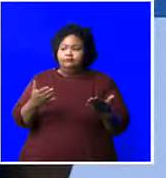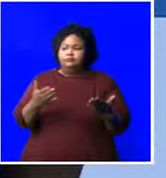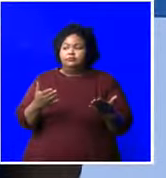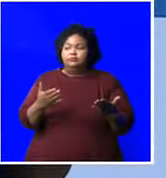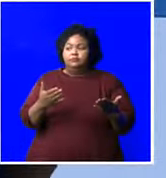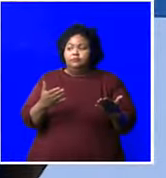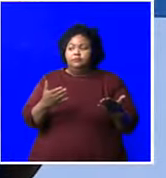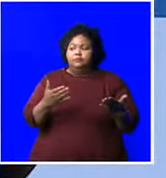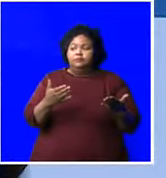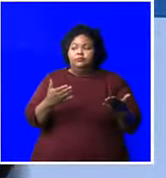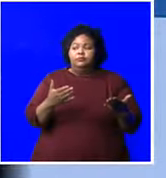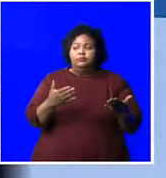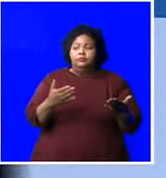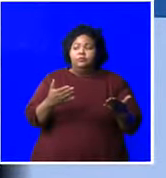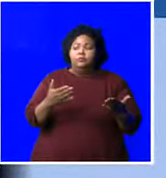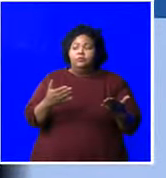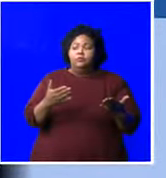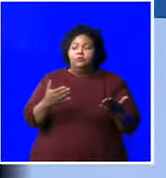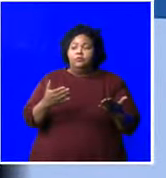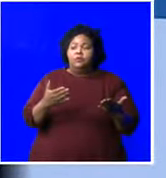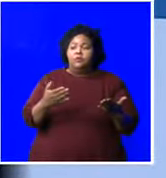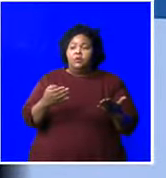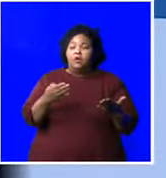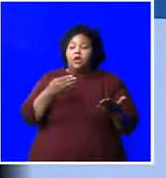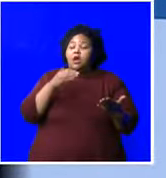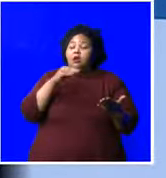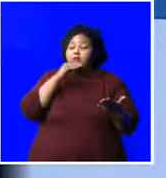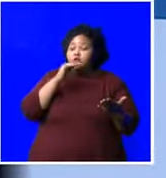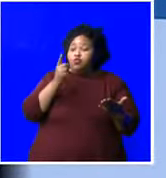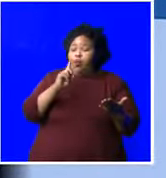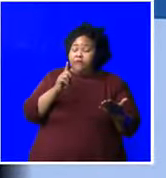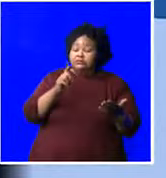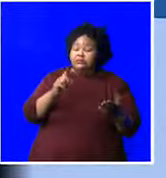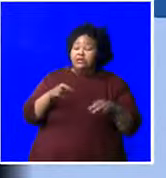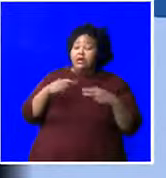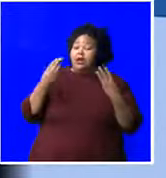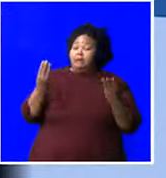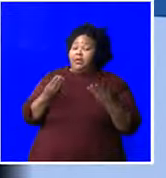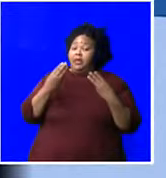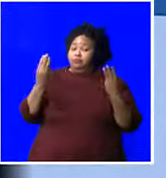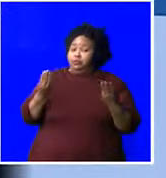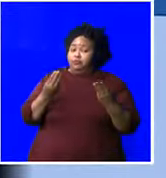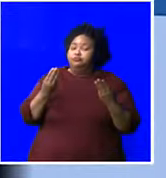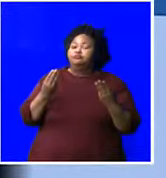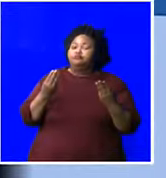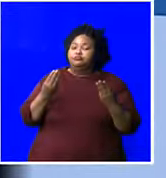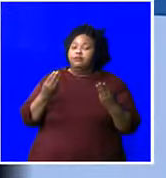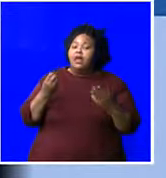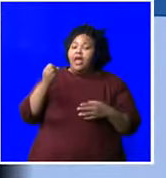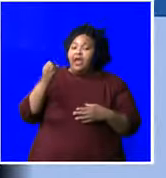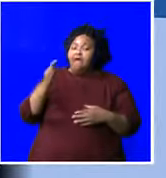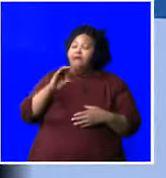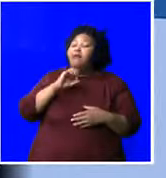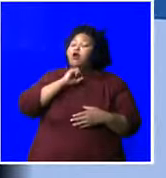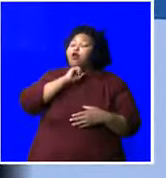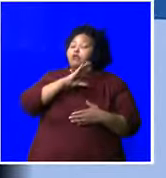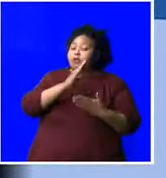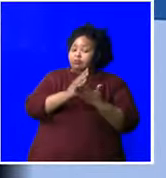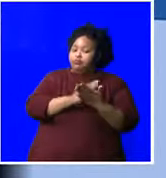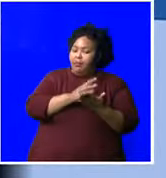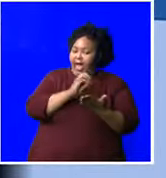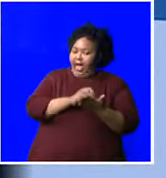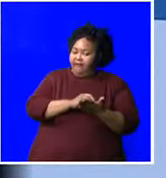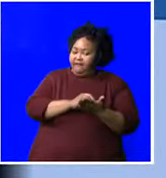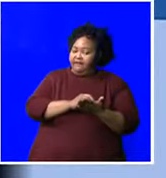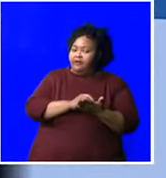lakho lilalelwe tikhalo takho tithathwe tendiwe kusuka lephansi